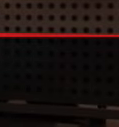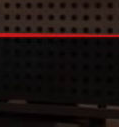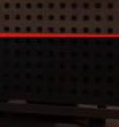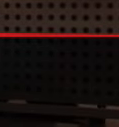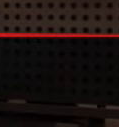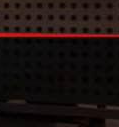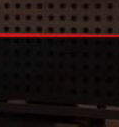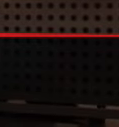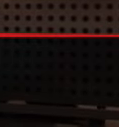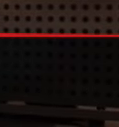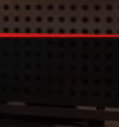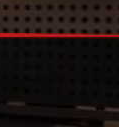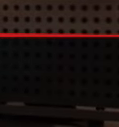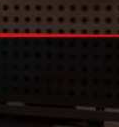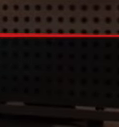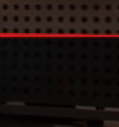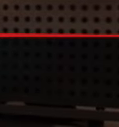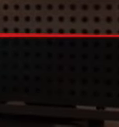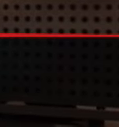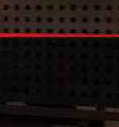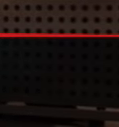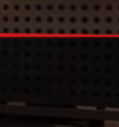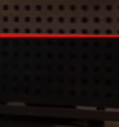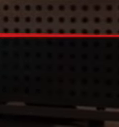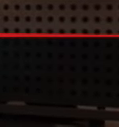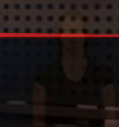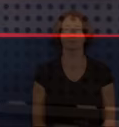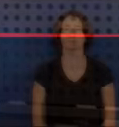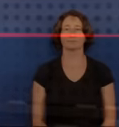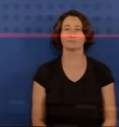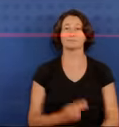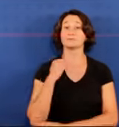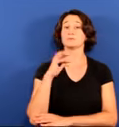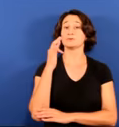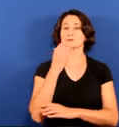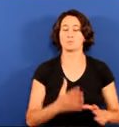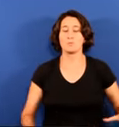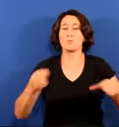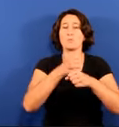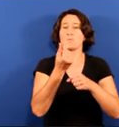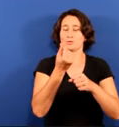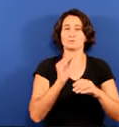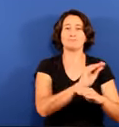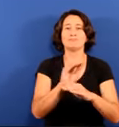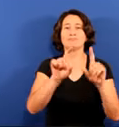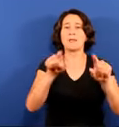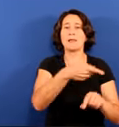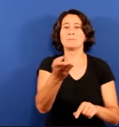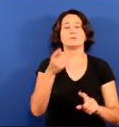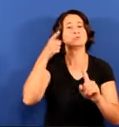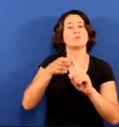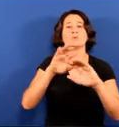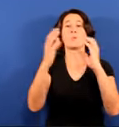Bizkaiko Foru Aldundiak 1,5 milioi baino gehiago jarri ditu Bizkaiko enpresa txiki eta ertainak nazioartekotzeko laguntzeko, izan